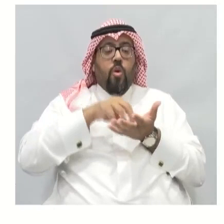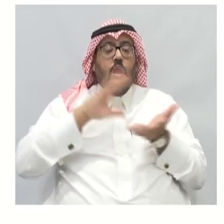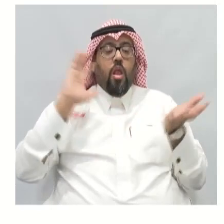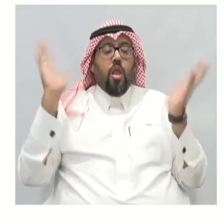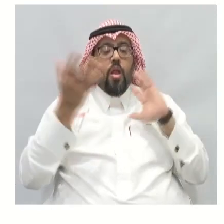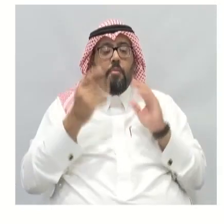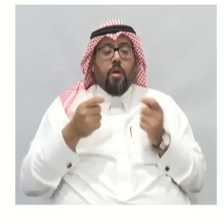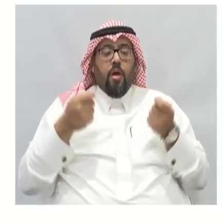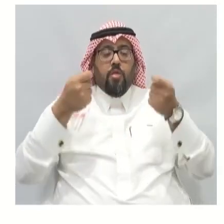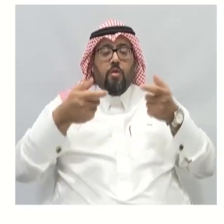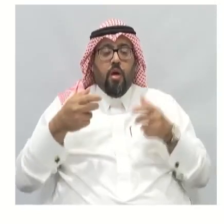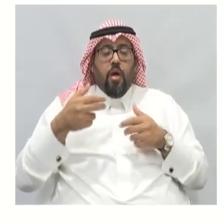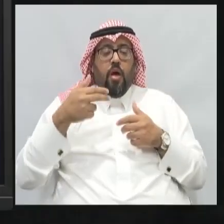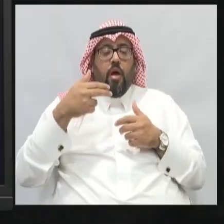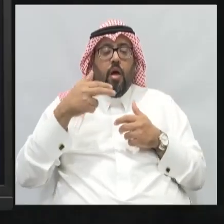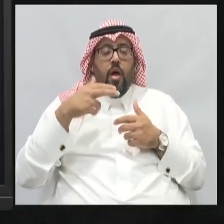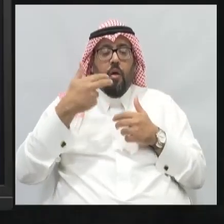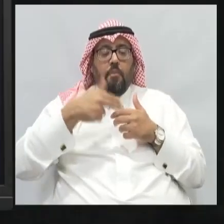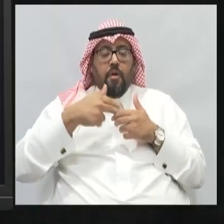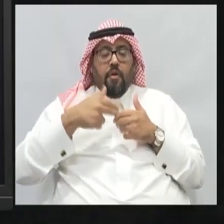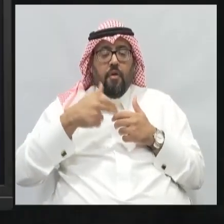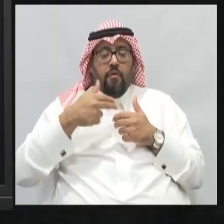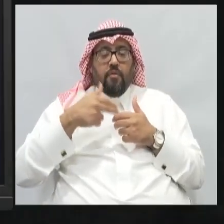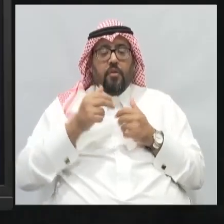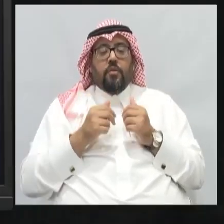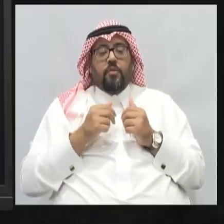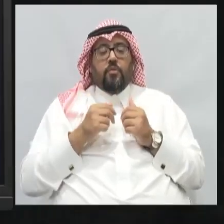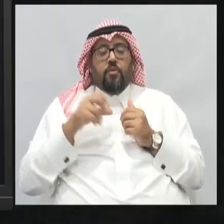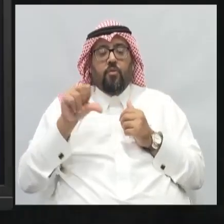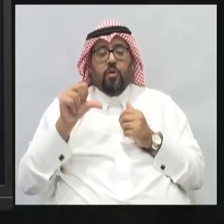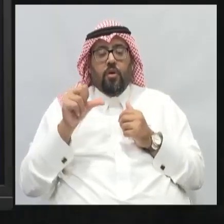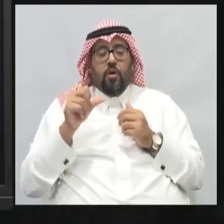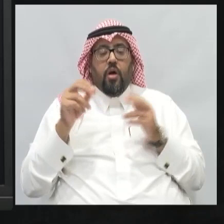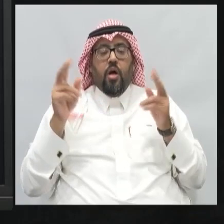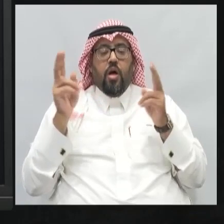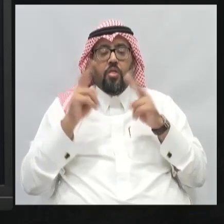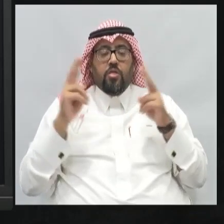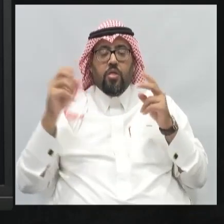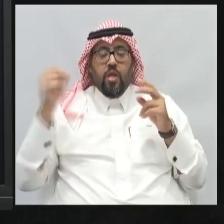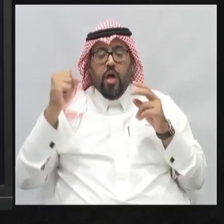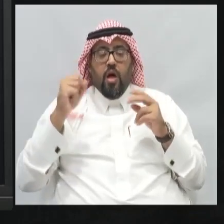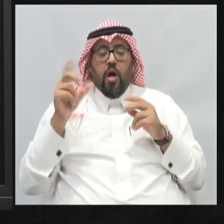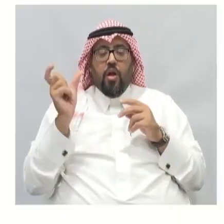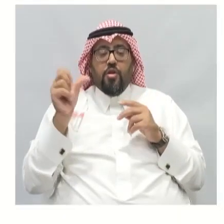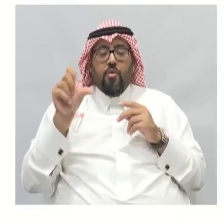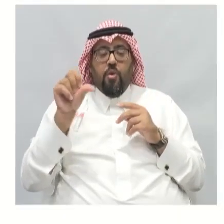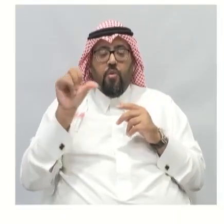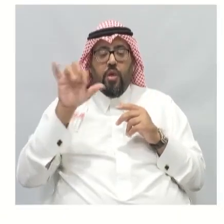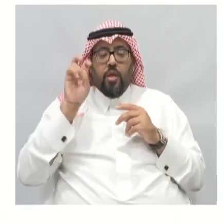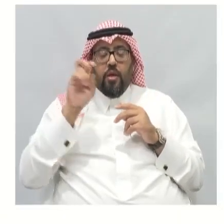وانتاج ماذا احسنتم رائعين النفط وايضا الطاقه النوويه